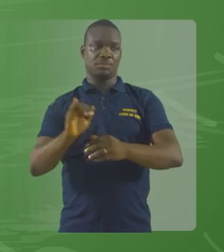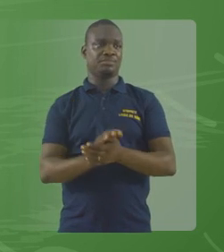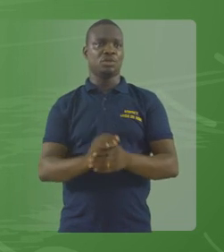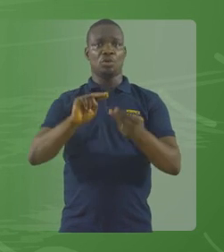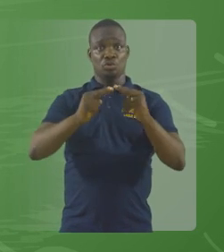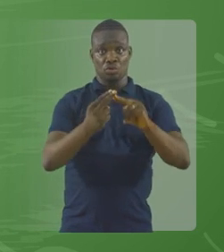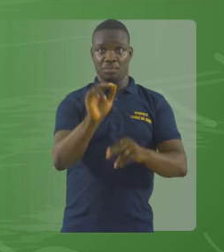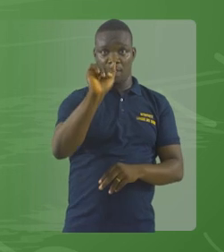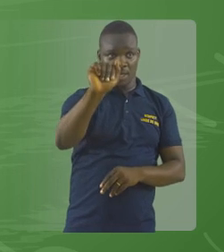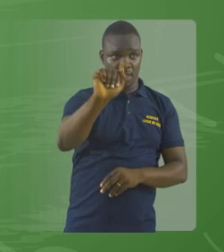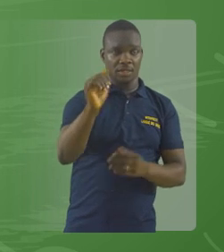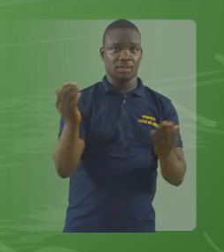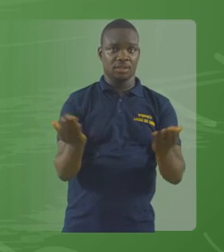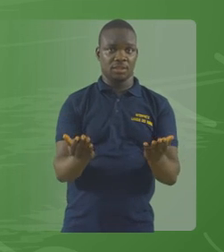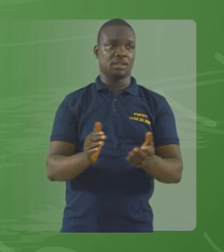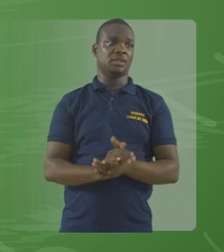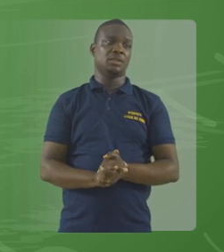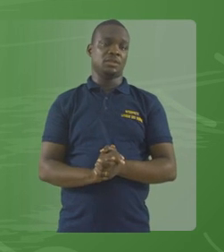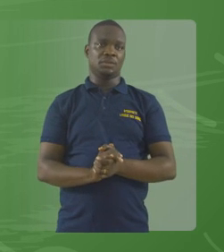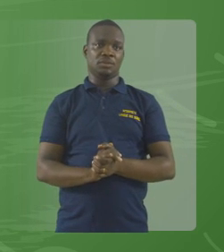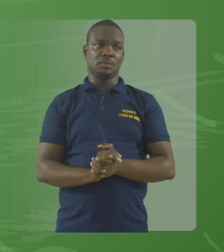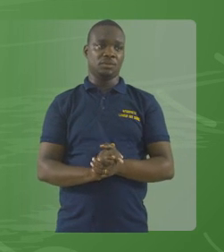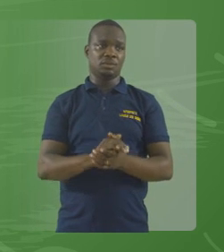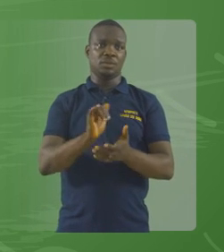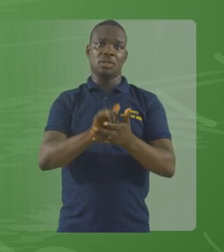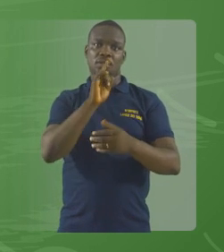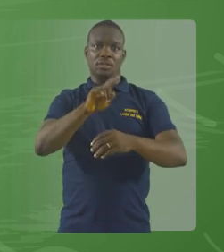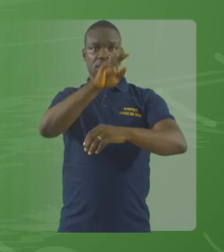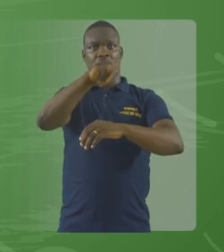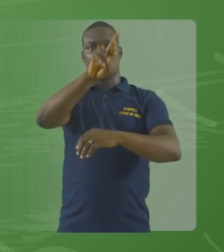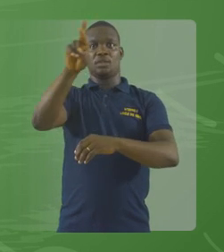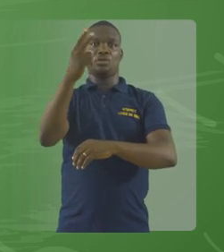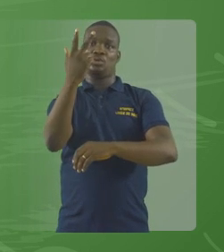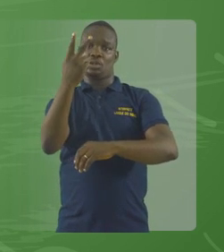Le nombre A, 1 demi plus racine de 3 sur 2i,